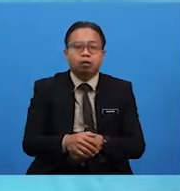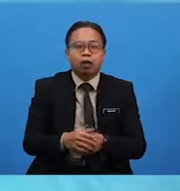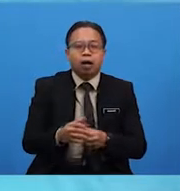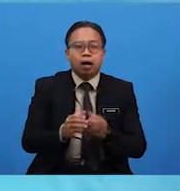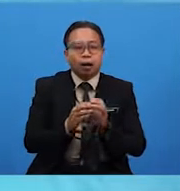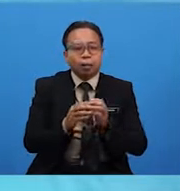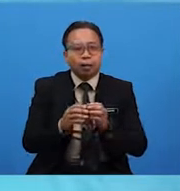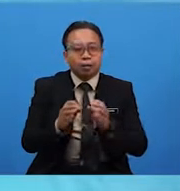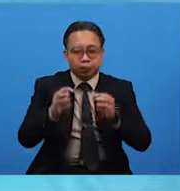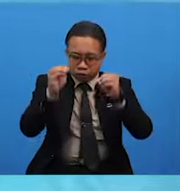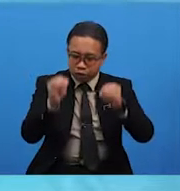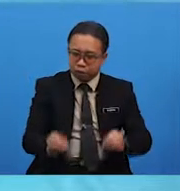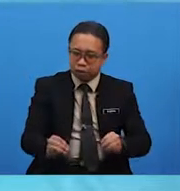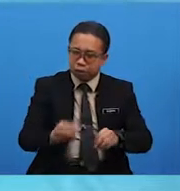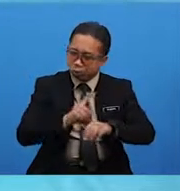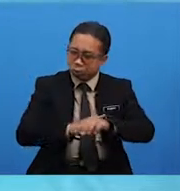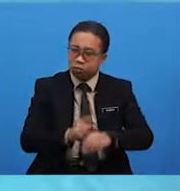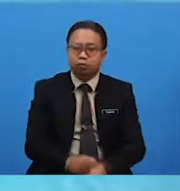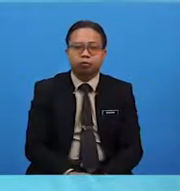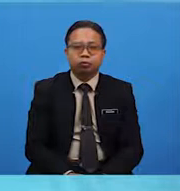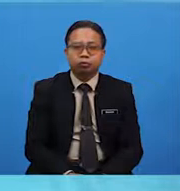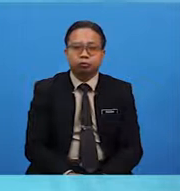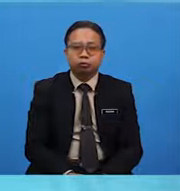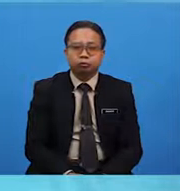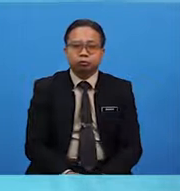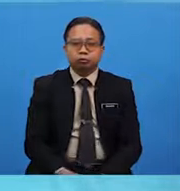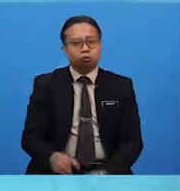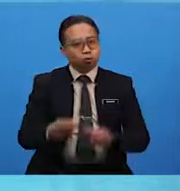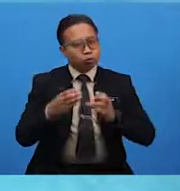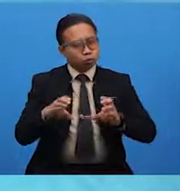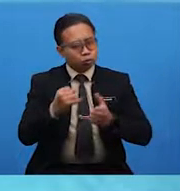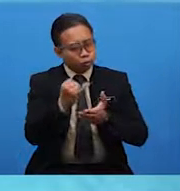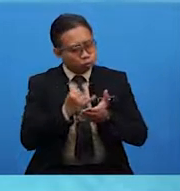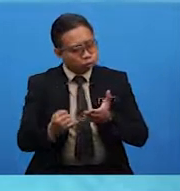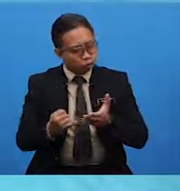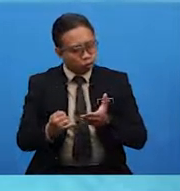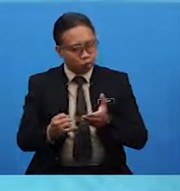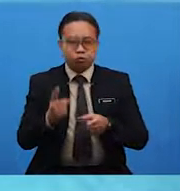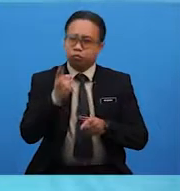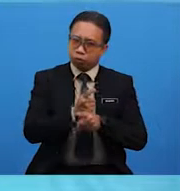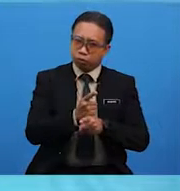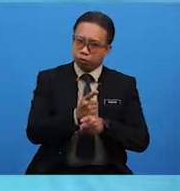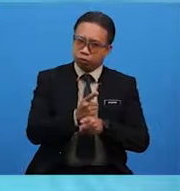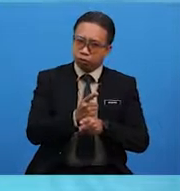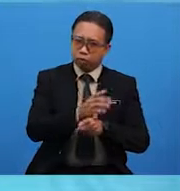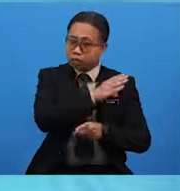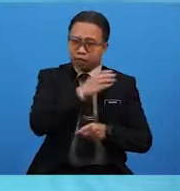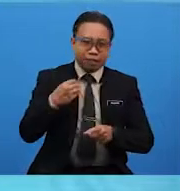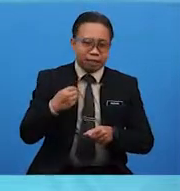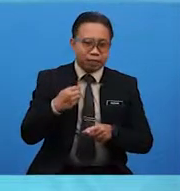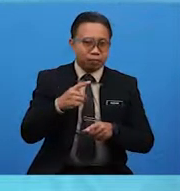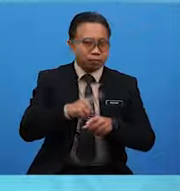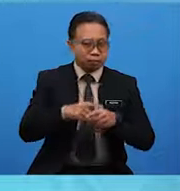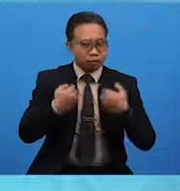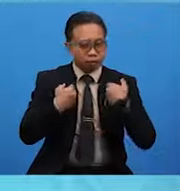kehidupan masyarakat semester pergerakannya ini cuma melukis sesuatu secara sebenarnya Dan seperti keadaan